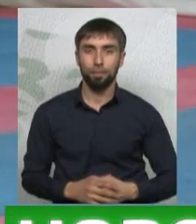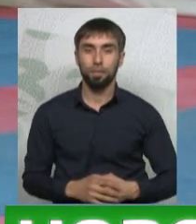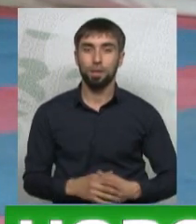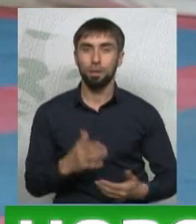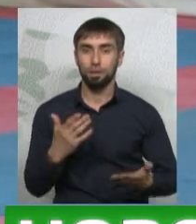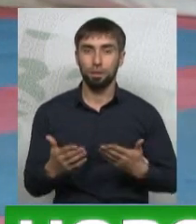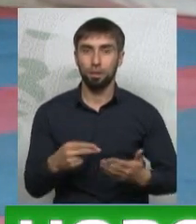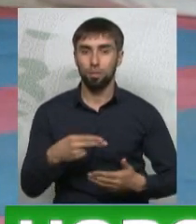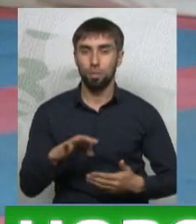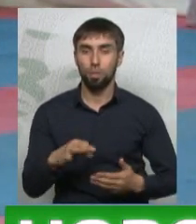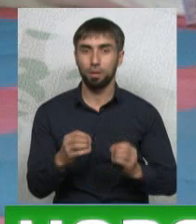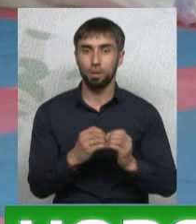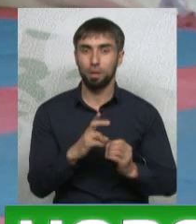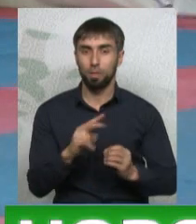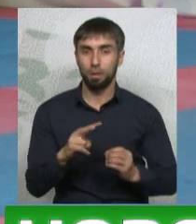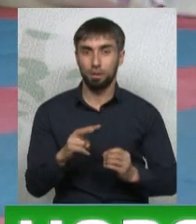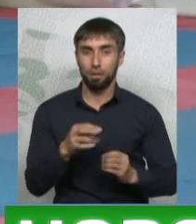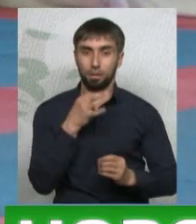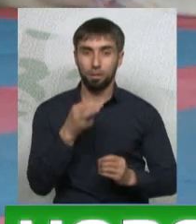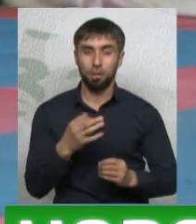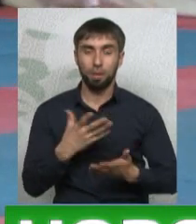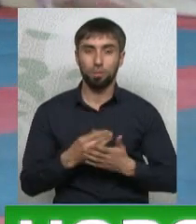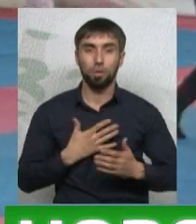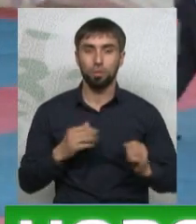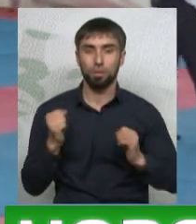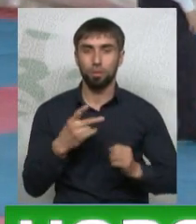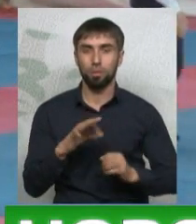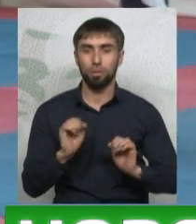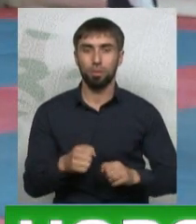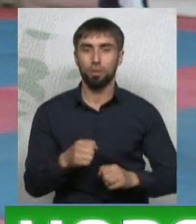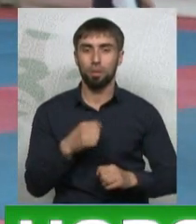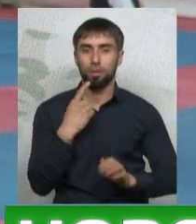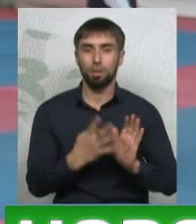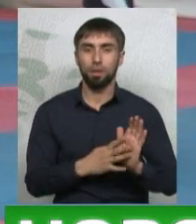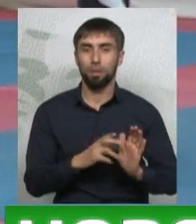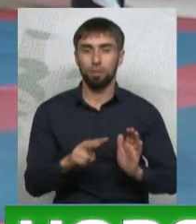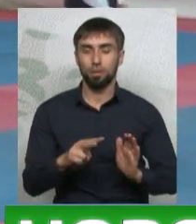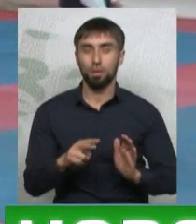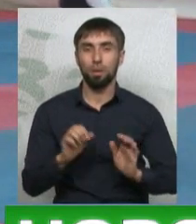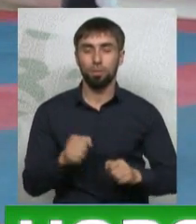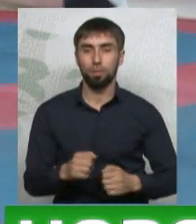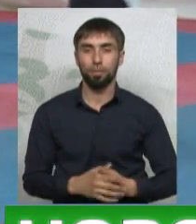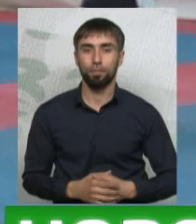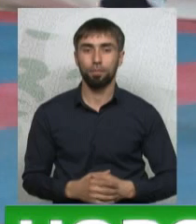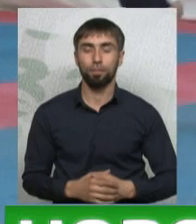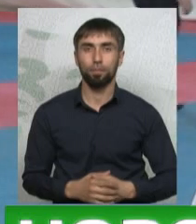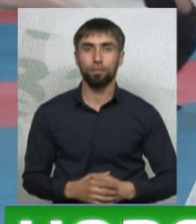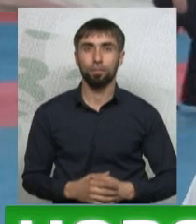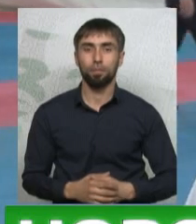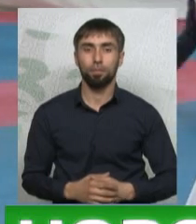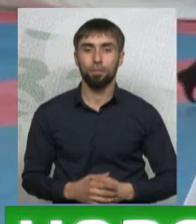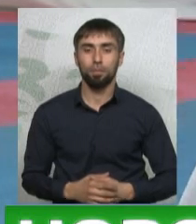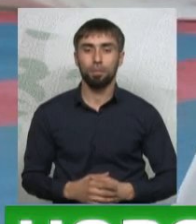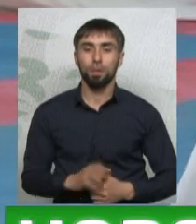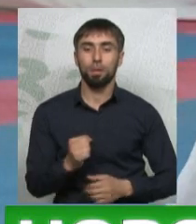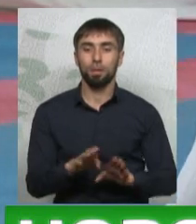Если по 10-бальной шкале оценивать наших спортсменов, 9 баллов железно можно оценить, на 9 баллов железно.